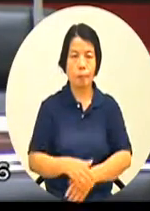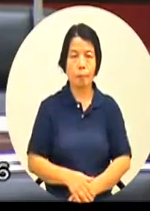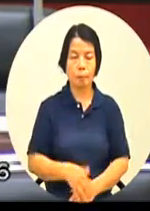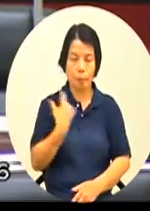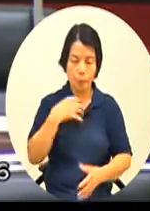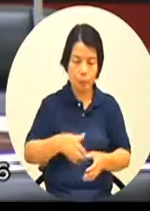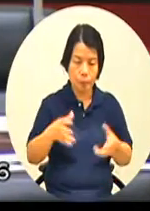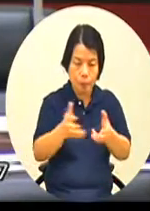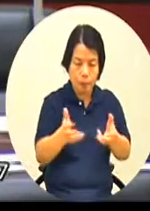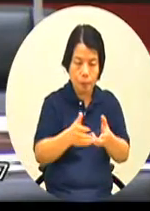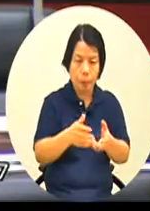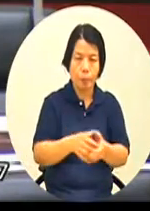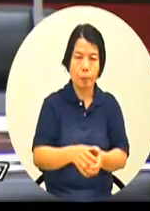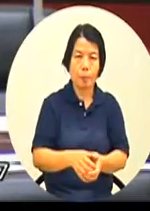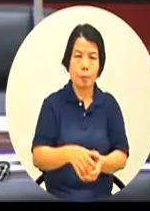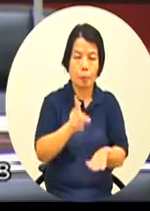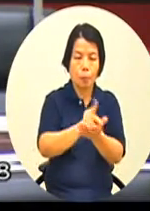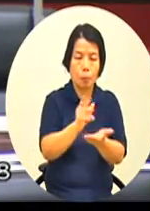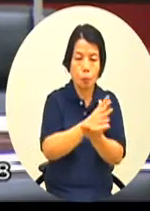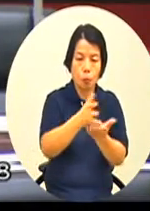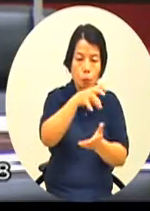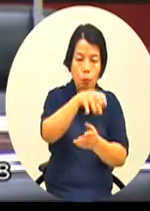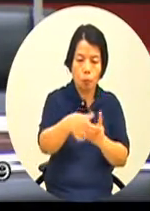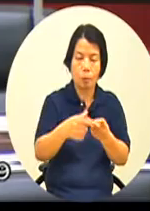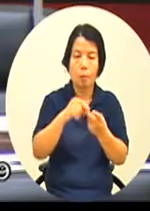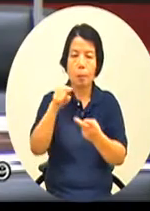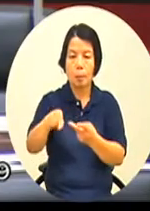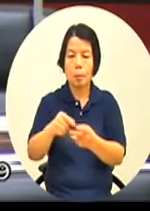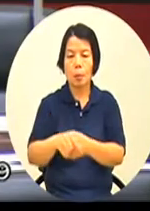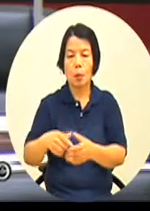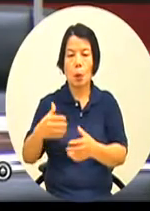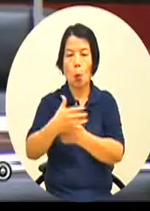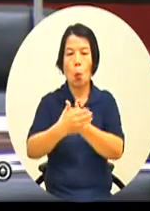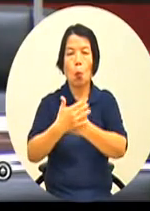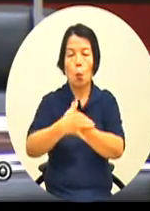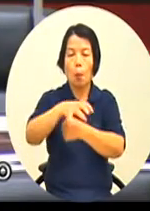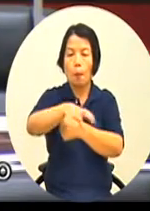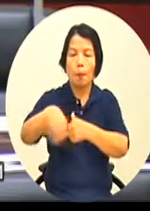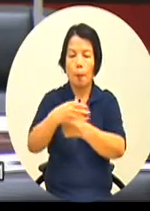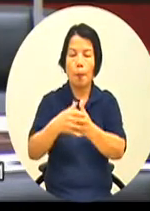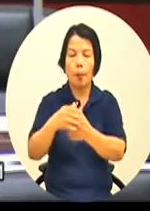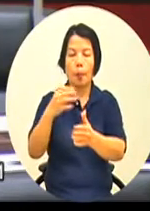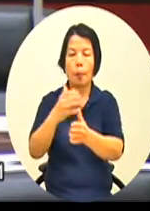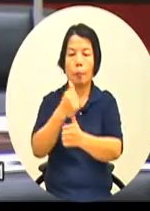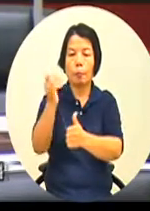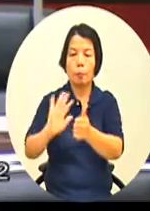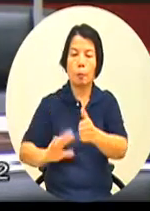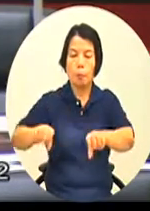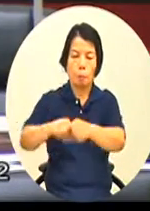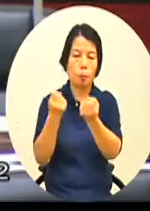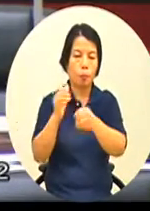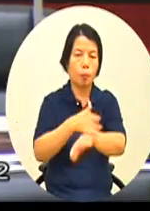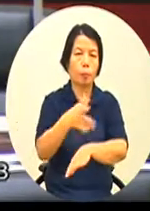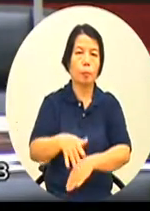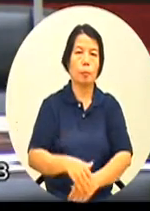以不用破坏环保生态，是不是一个可行的方式呢？好、啊，不